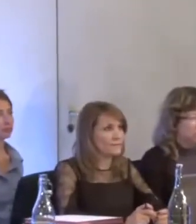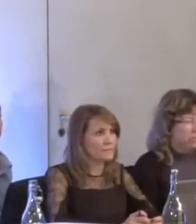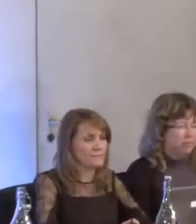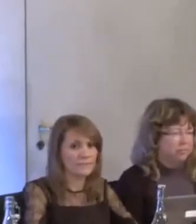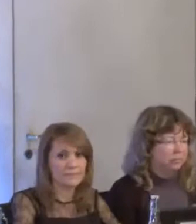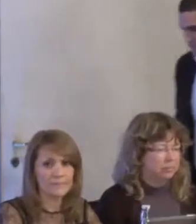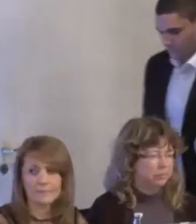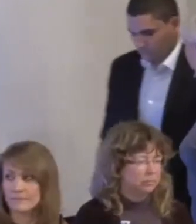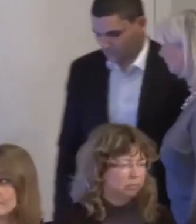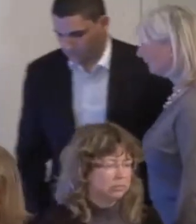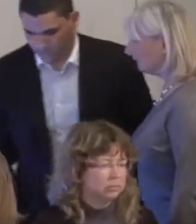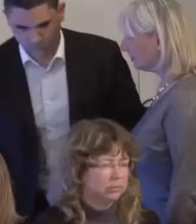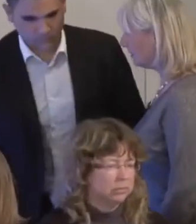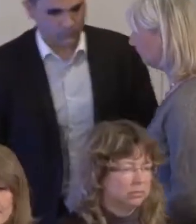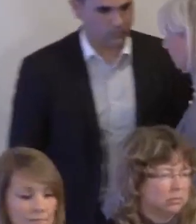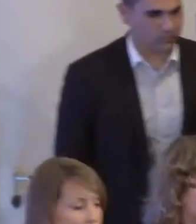l'urne.